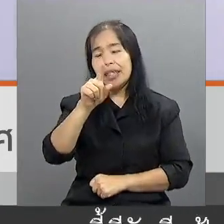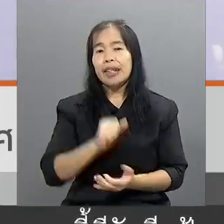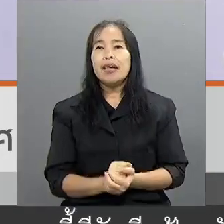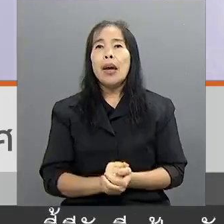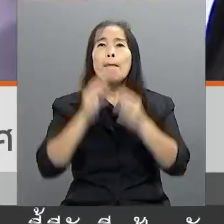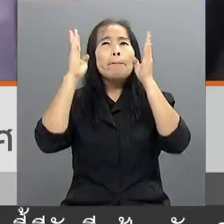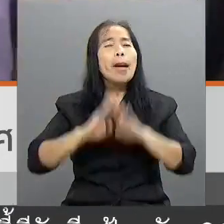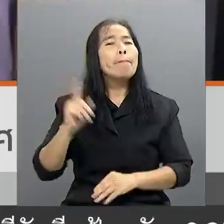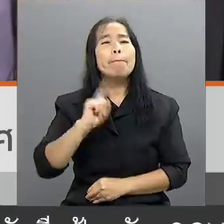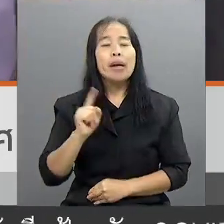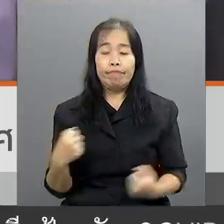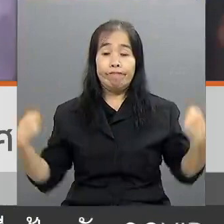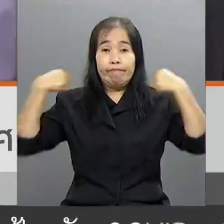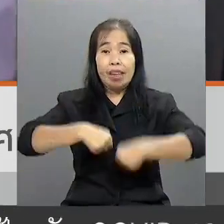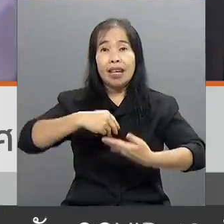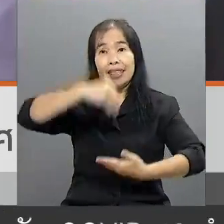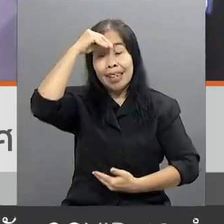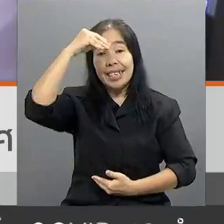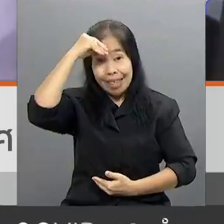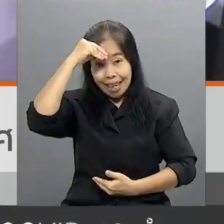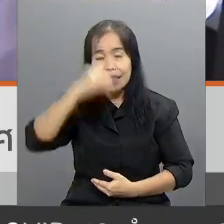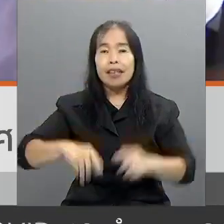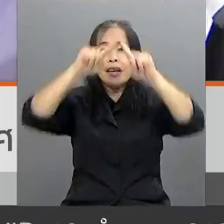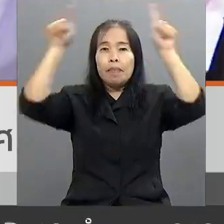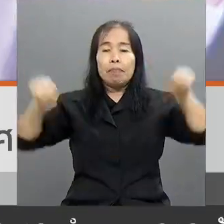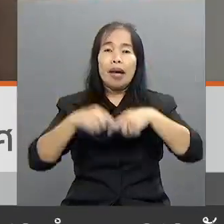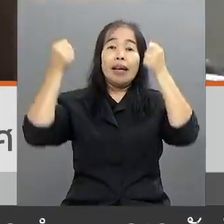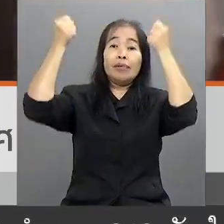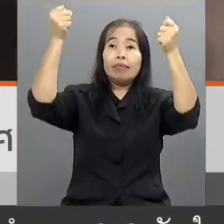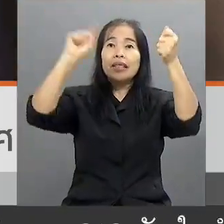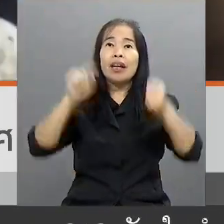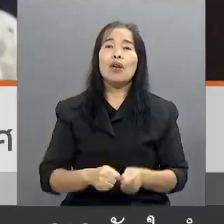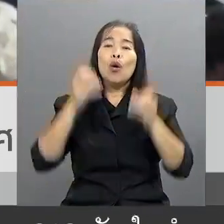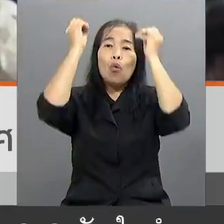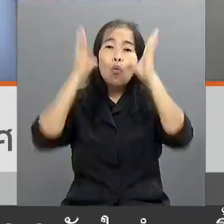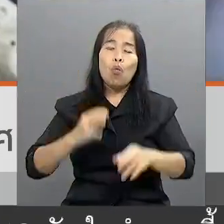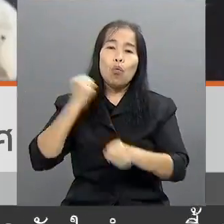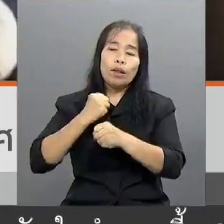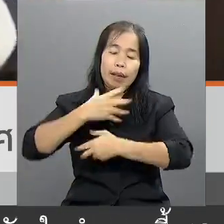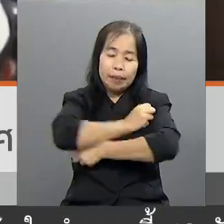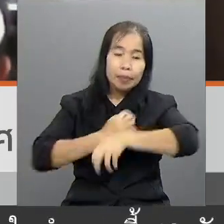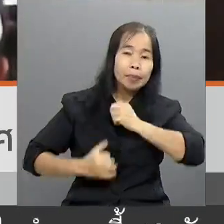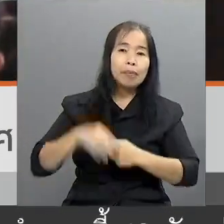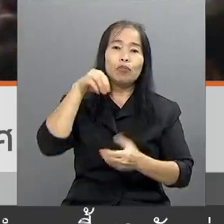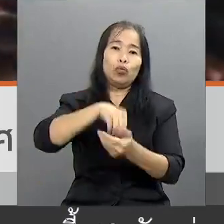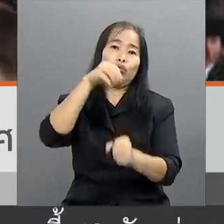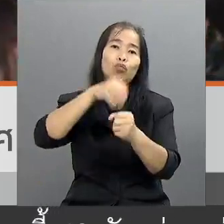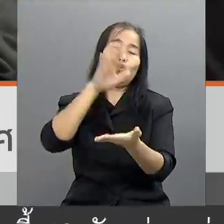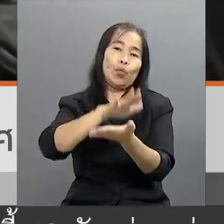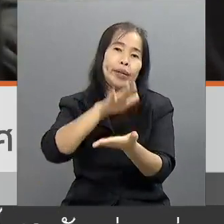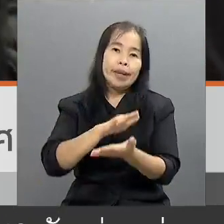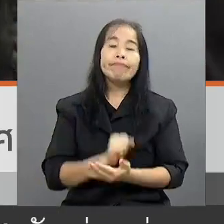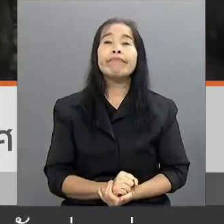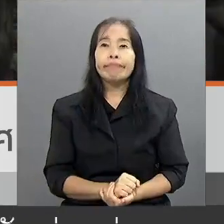สวมชุดนักเรียนแล้วก็ถูกป้ายระบุข้อความว่าทุกครูกระทำอนาจารในโรงเรียนค่ะโดยก่อนหน้านี้ยังวะโย